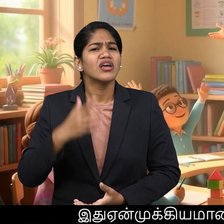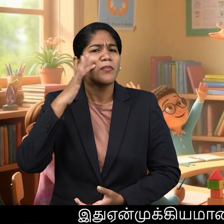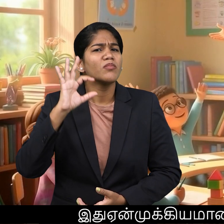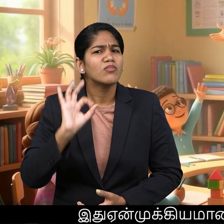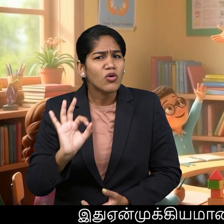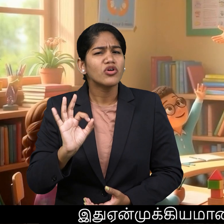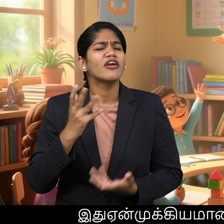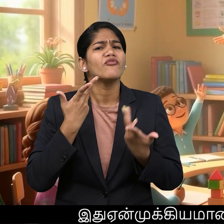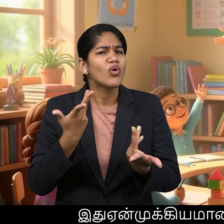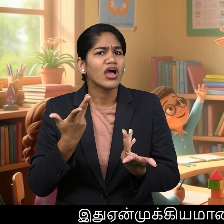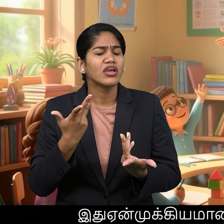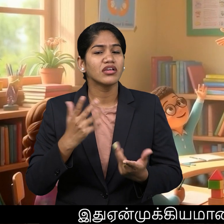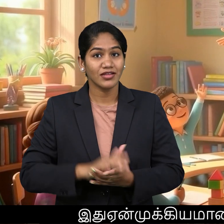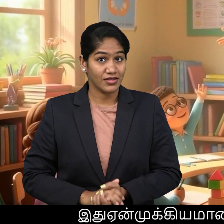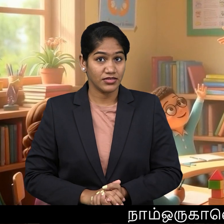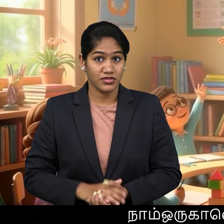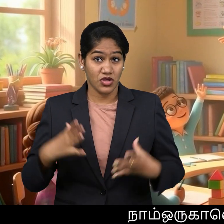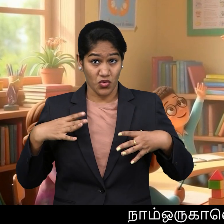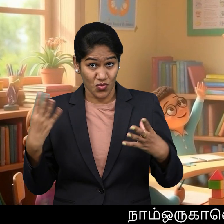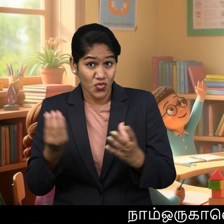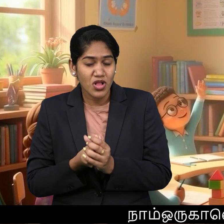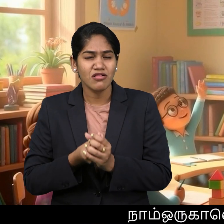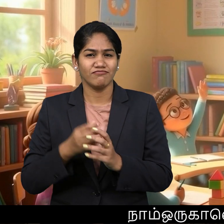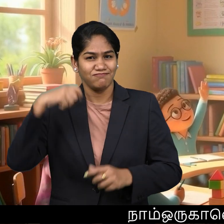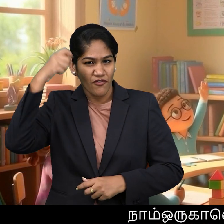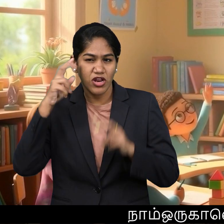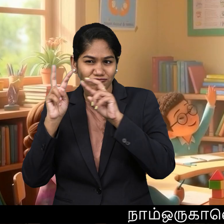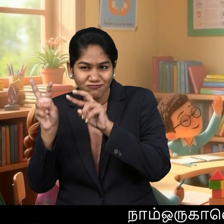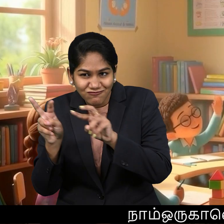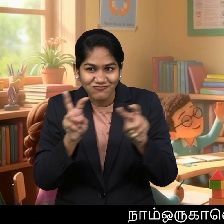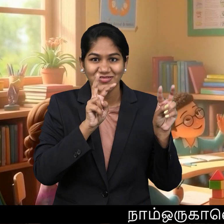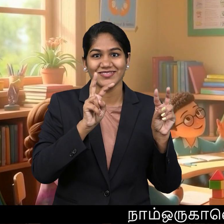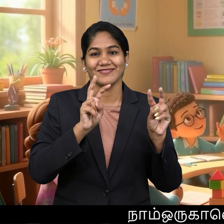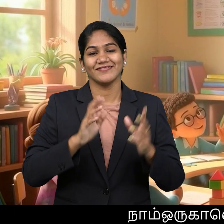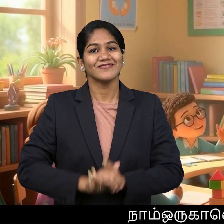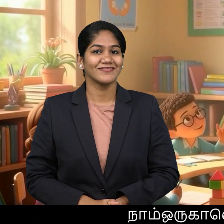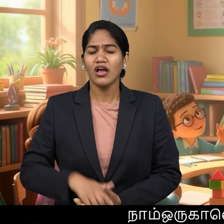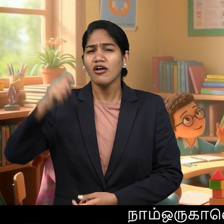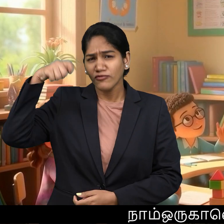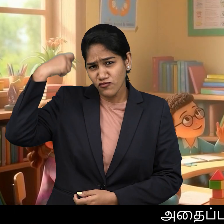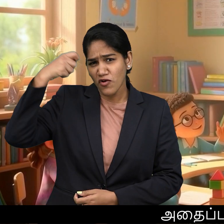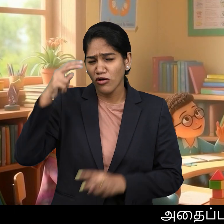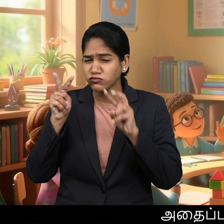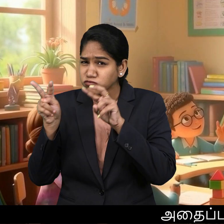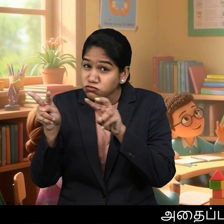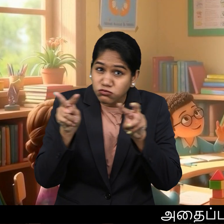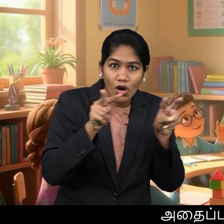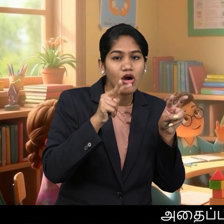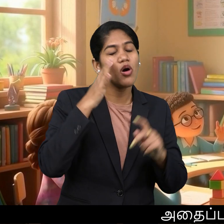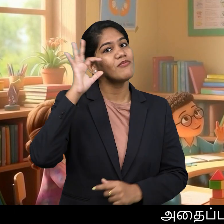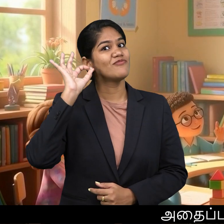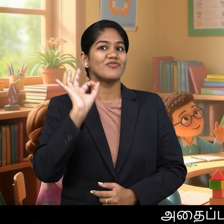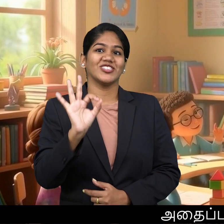இது ஏன் முக்கியமானது என்பதை புரிந்து கொள்ள நாம் ஒரு காணொளியை பார்ப்போம். அதை